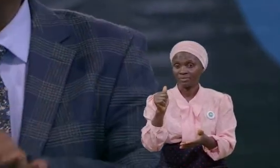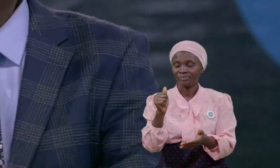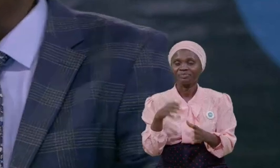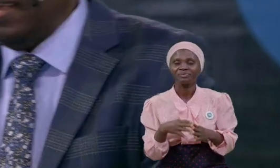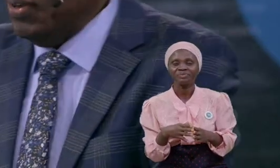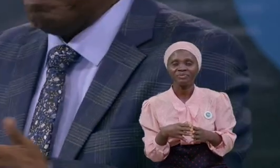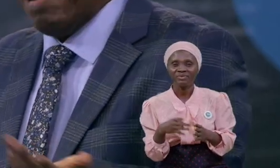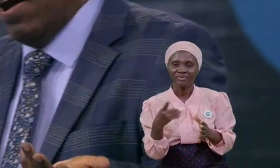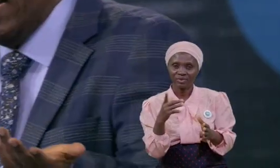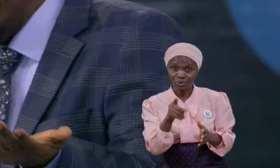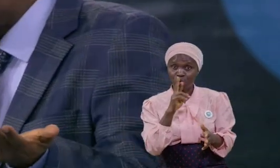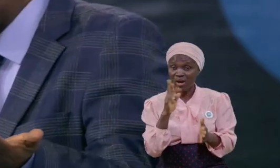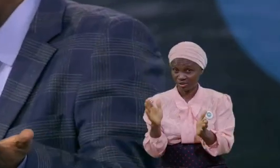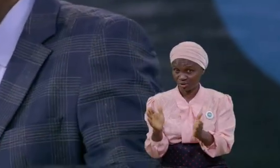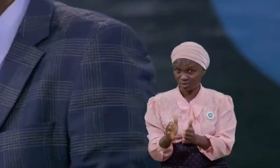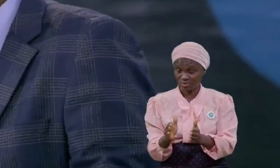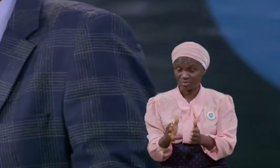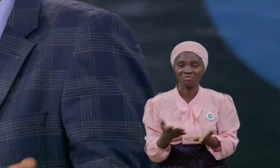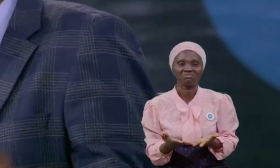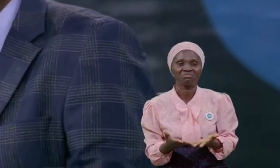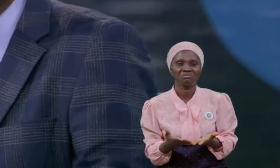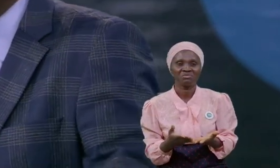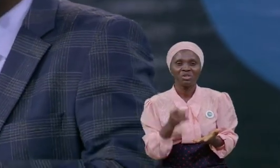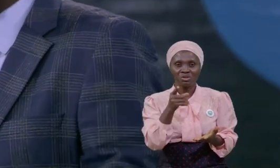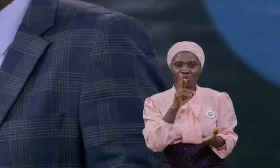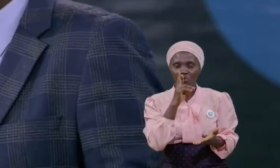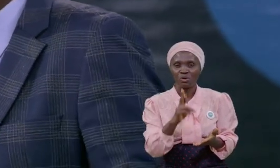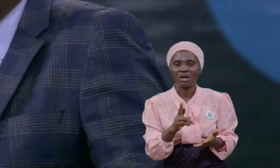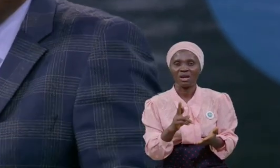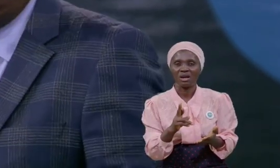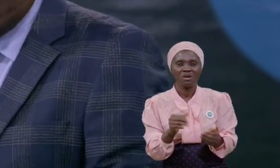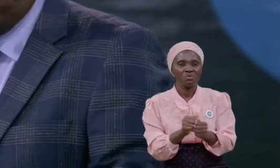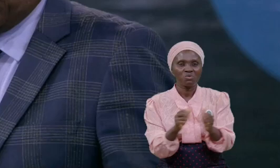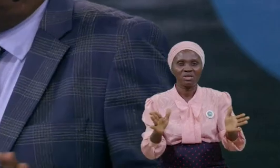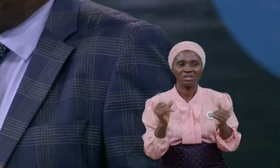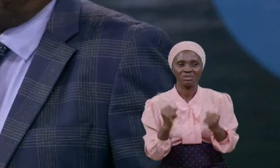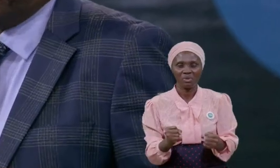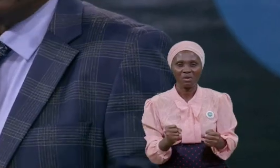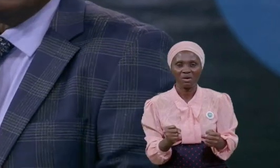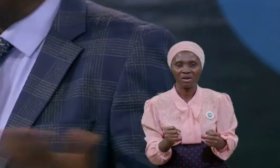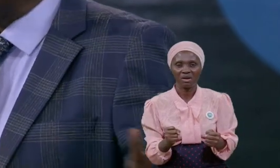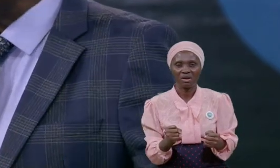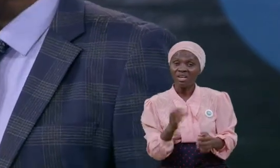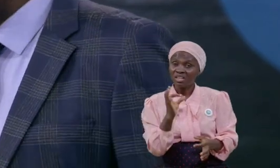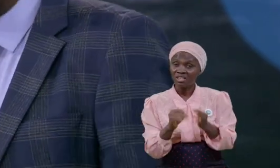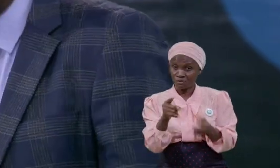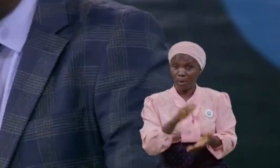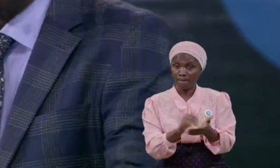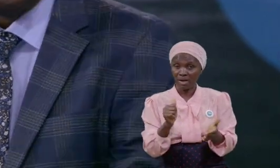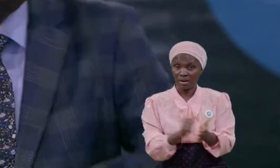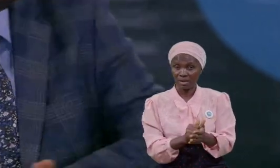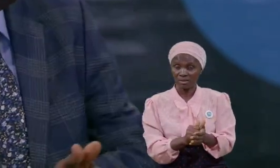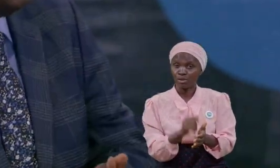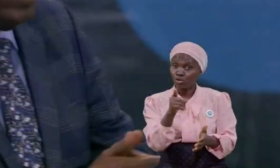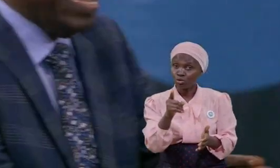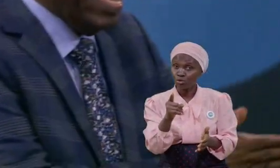tu n'as pas de conséquences, tu es impotent. Si tu crois, mais toi, parmi tous les gens, il n'y a rien que